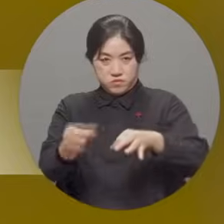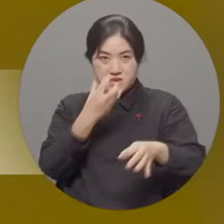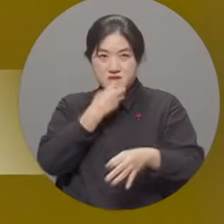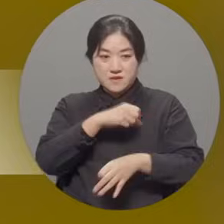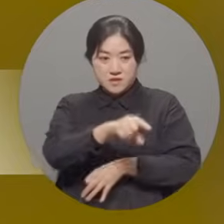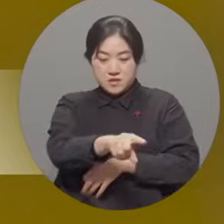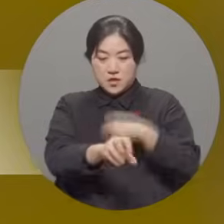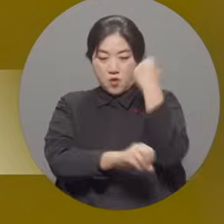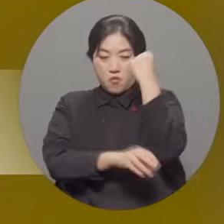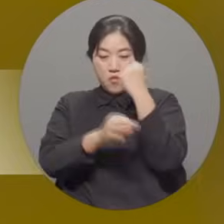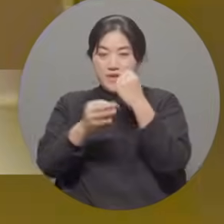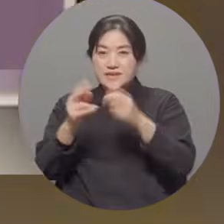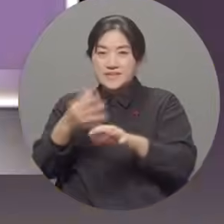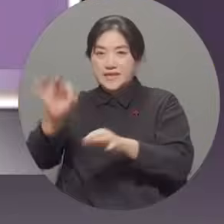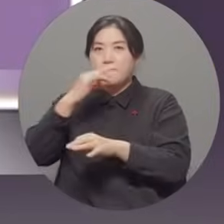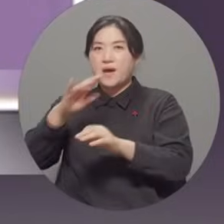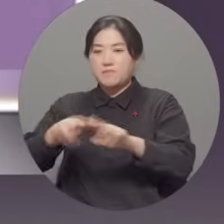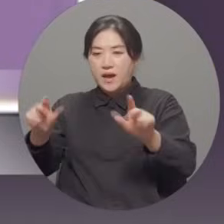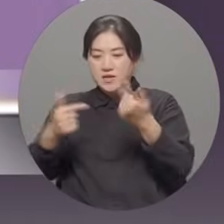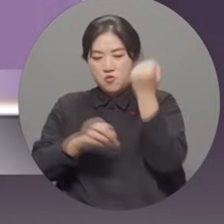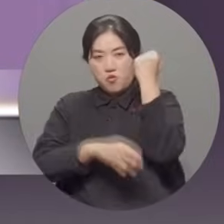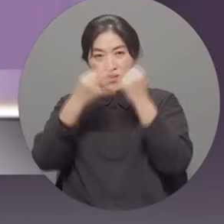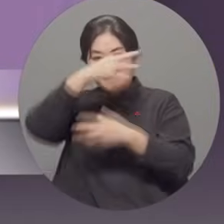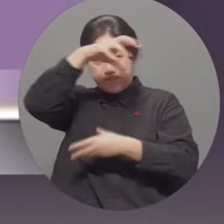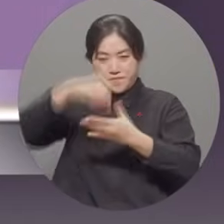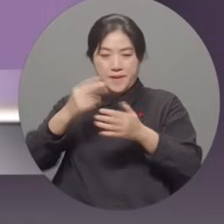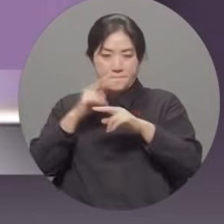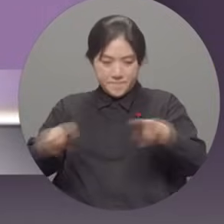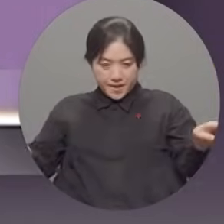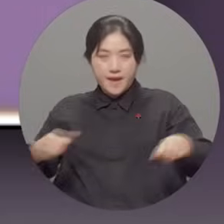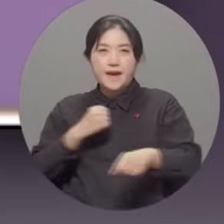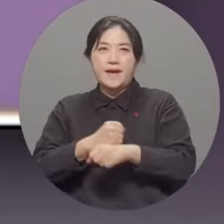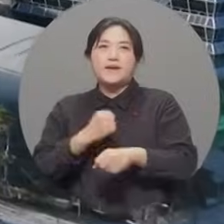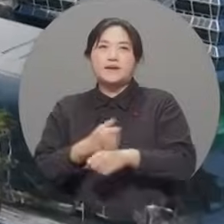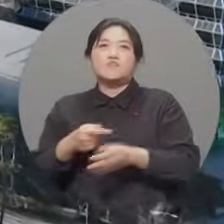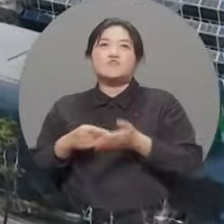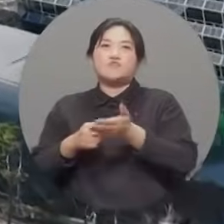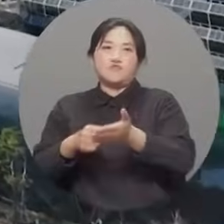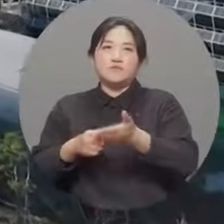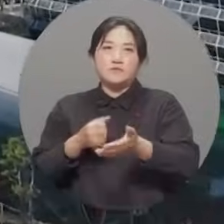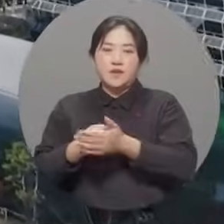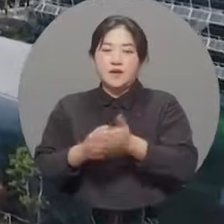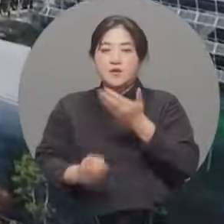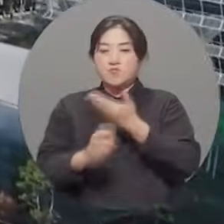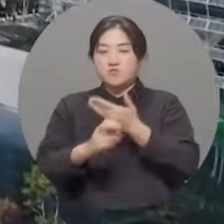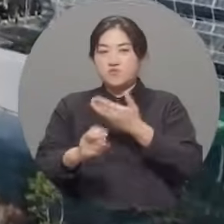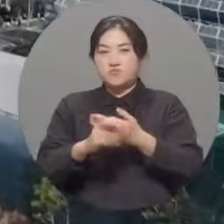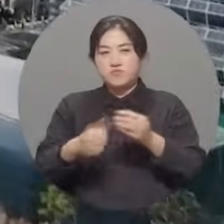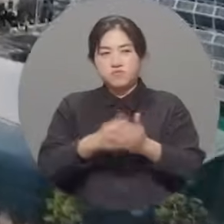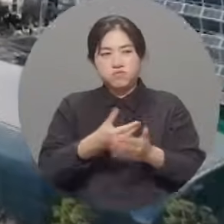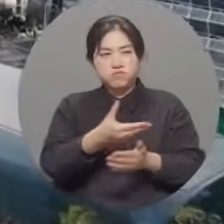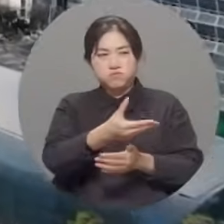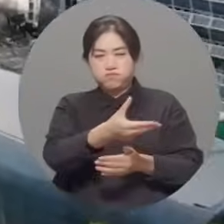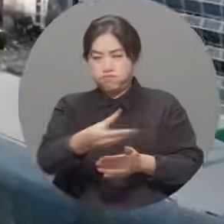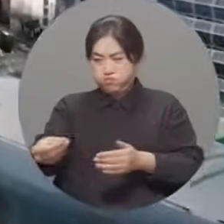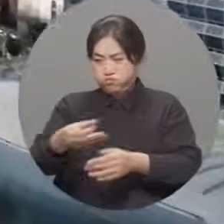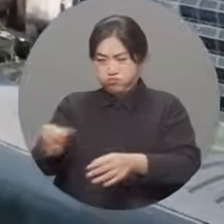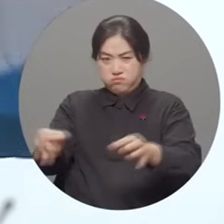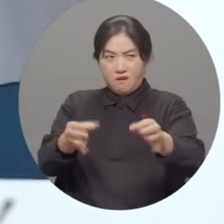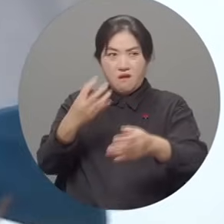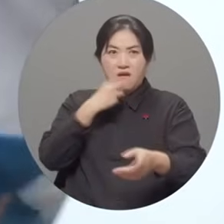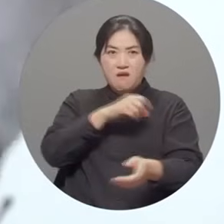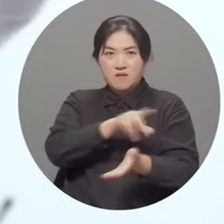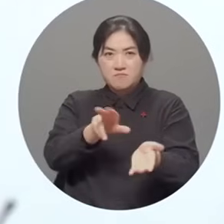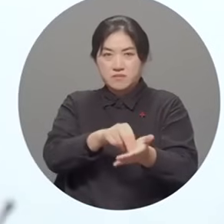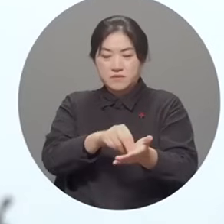원금을 포함한 계약 자체를 원천 무효로 하는 방안을 추진하기로 했습니다. 불법 사금융 피해자들의 소송을 지원해 승소